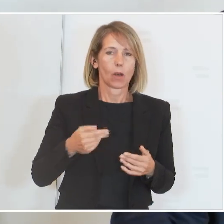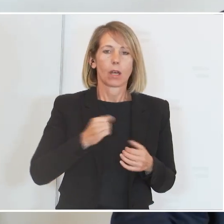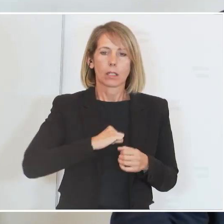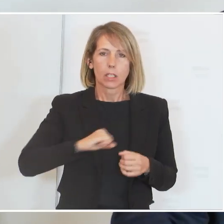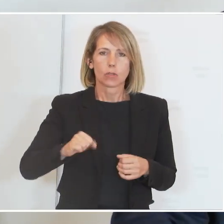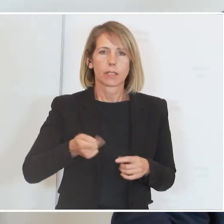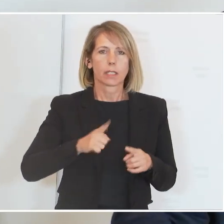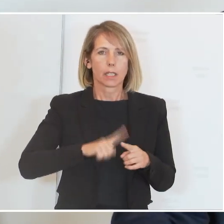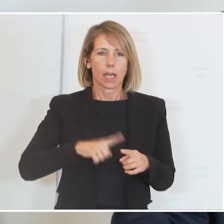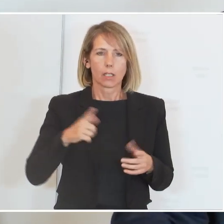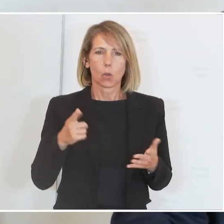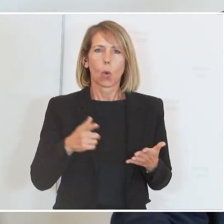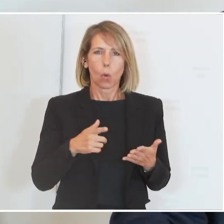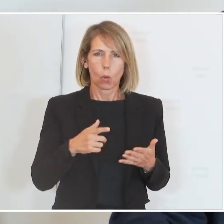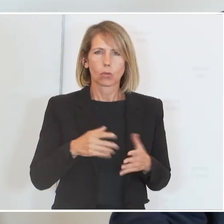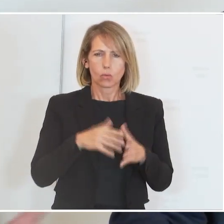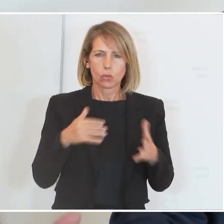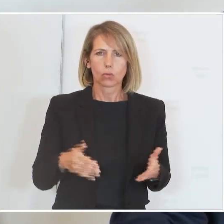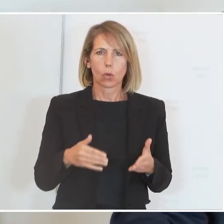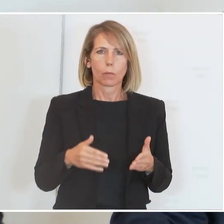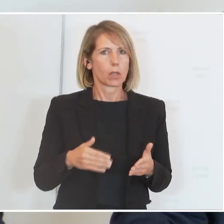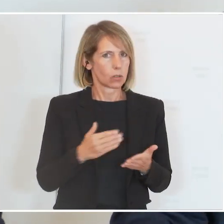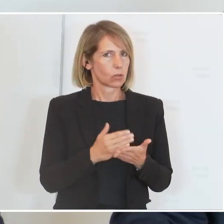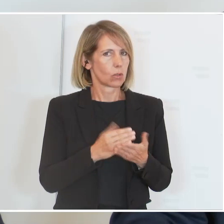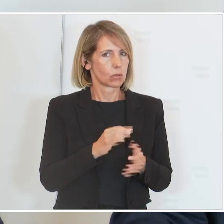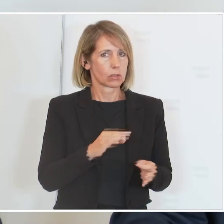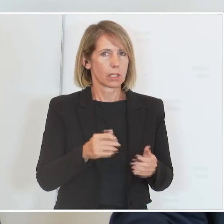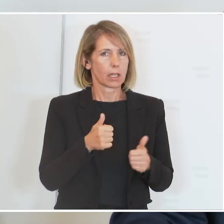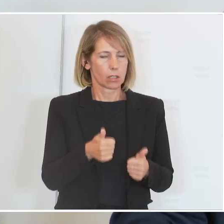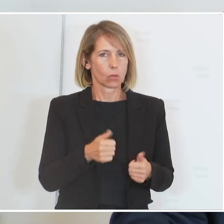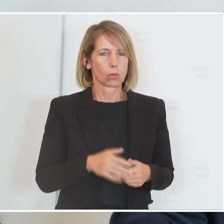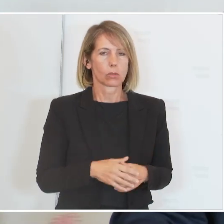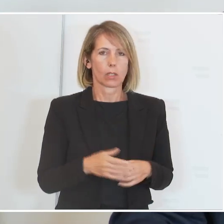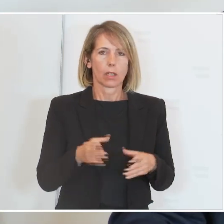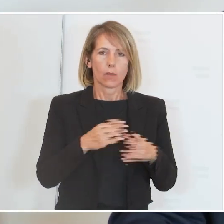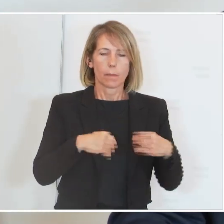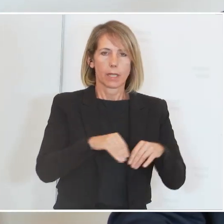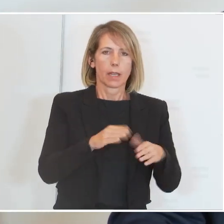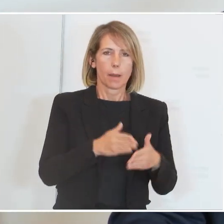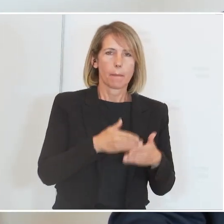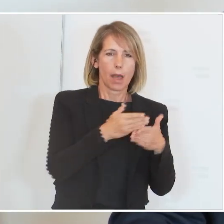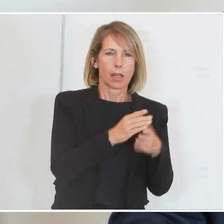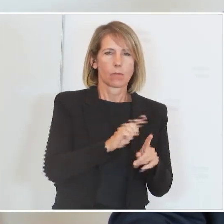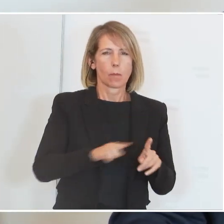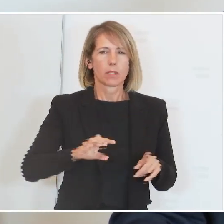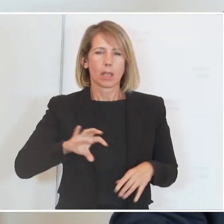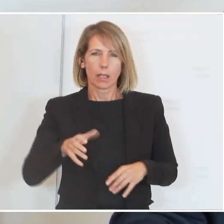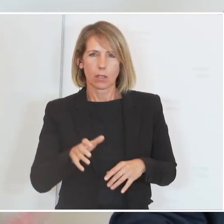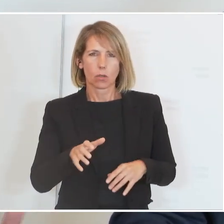betrifft, ganz, ganz vorne dabei. Von Sonderfamilienbeihilfe bis regionaler Klimabonus,